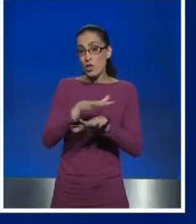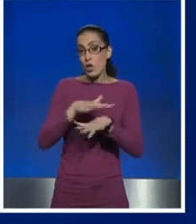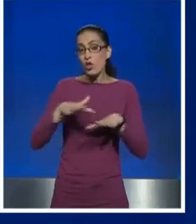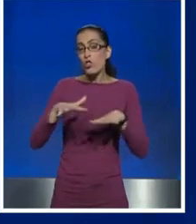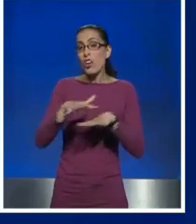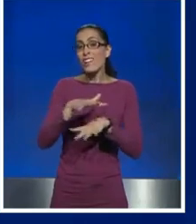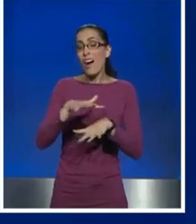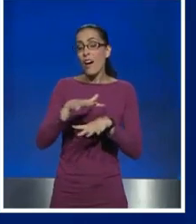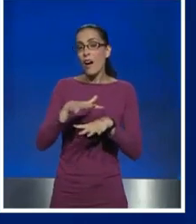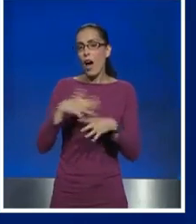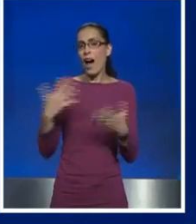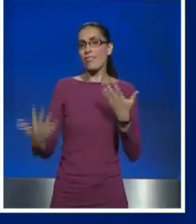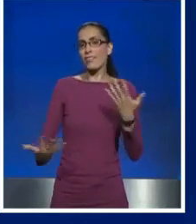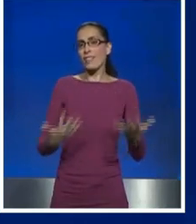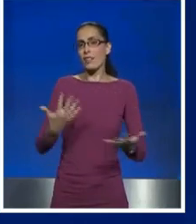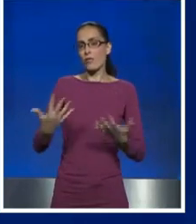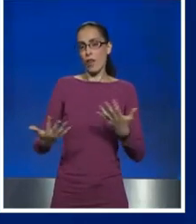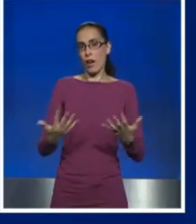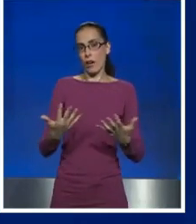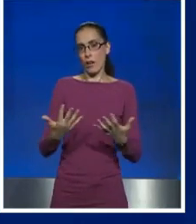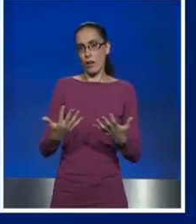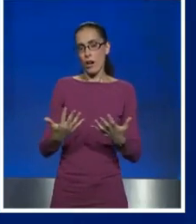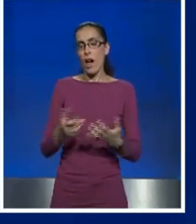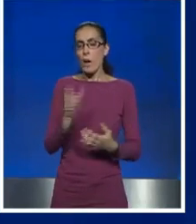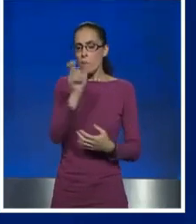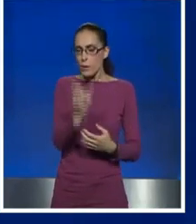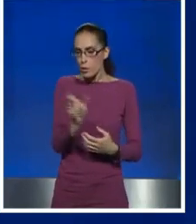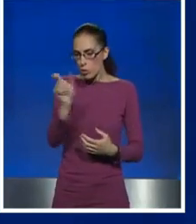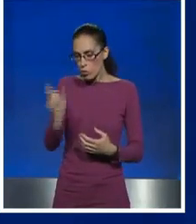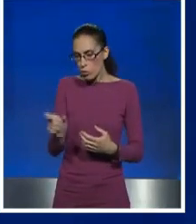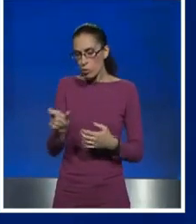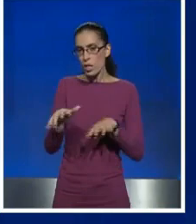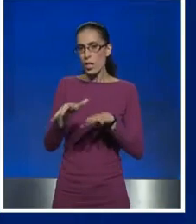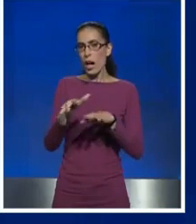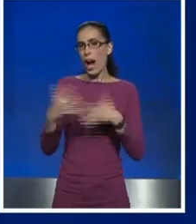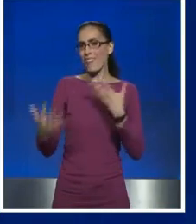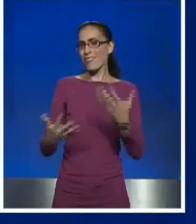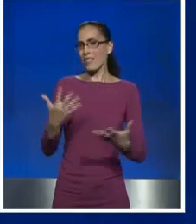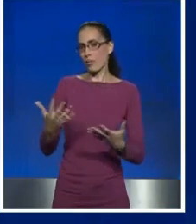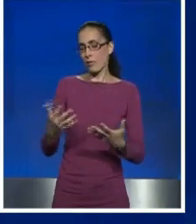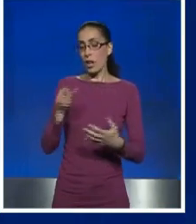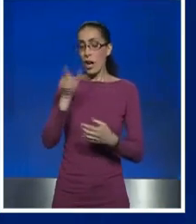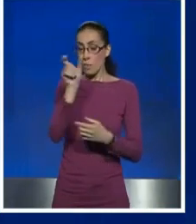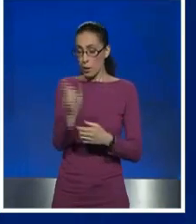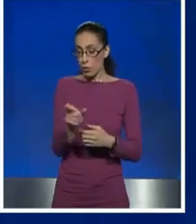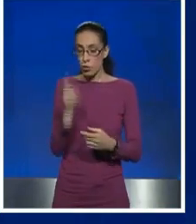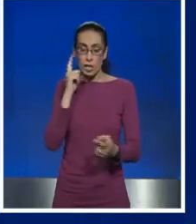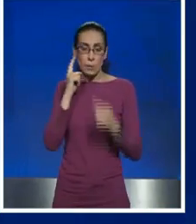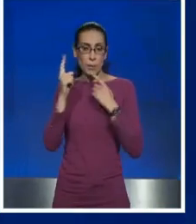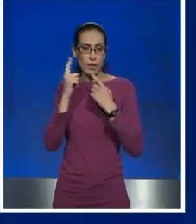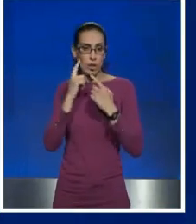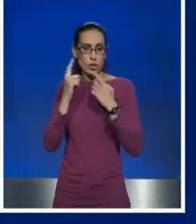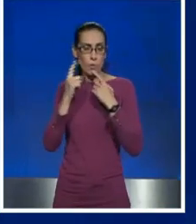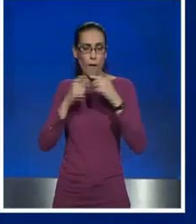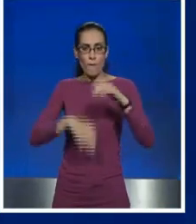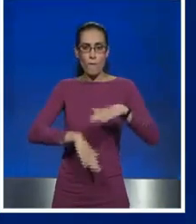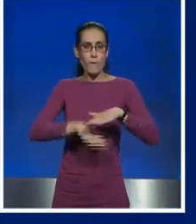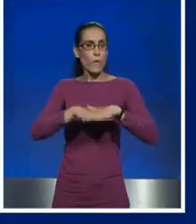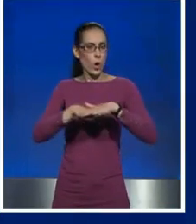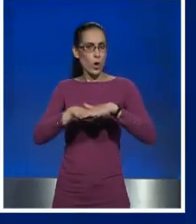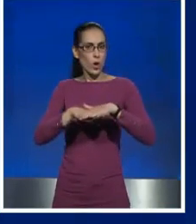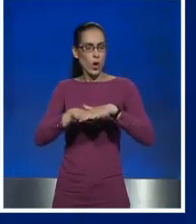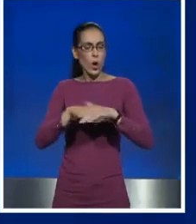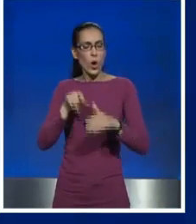li hija attiva, active citizenship, fejn hi tipparteċipa bisħieħ u taspira